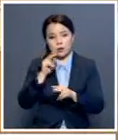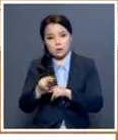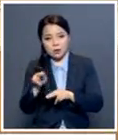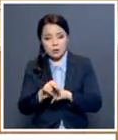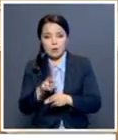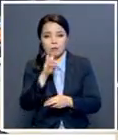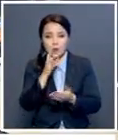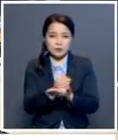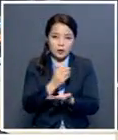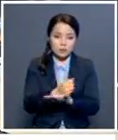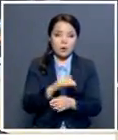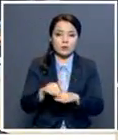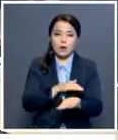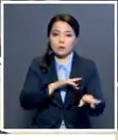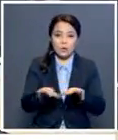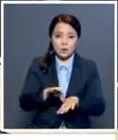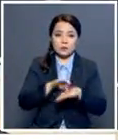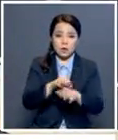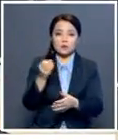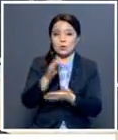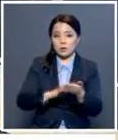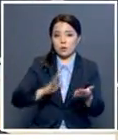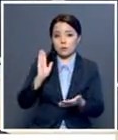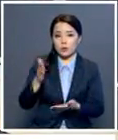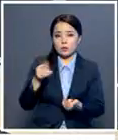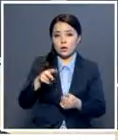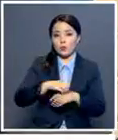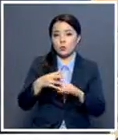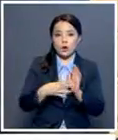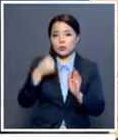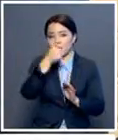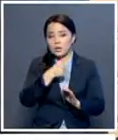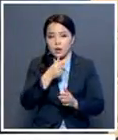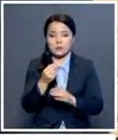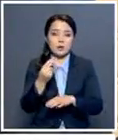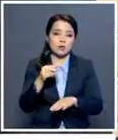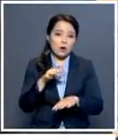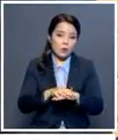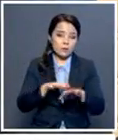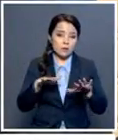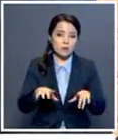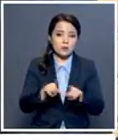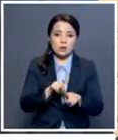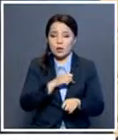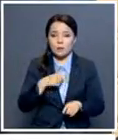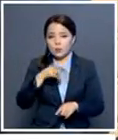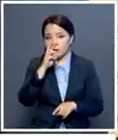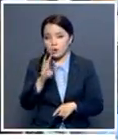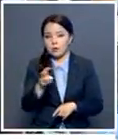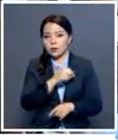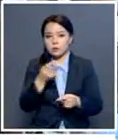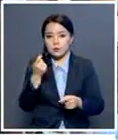қайырымдылық бойынша жүргізіліп жатқан жұмыстарды жалғастырады. 2019 жылы қордың компаниялар тобында ең төменгі жалақының